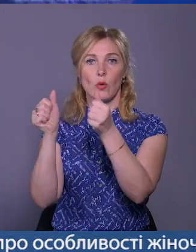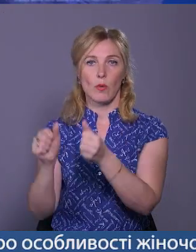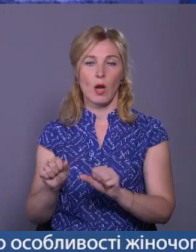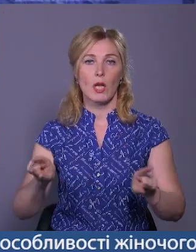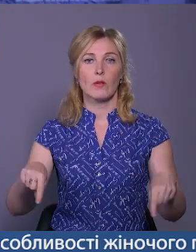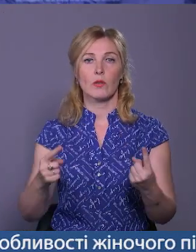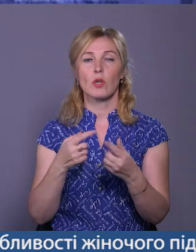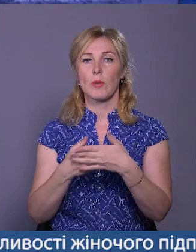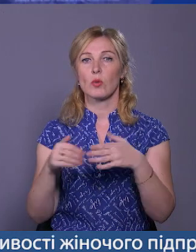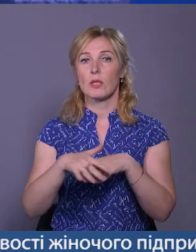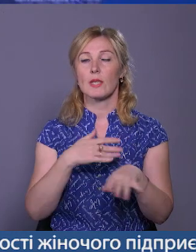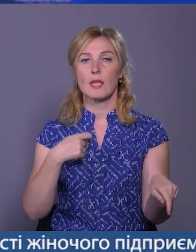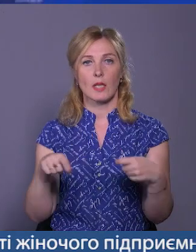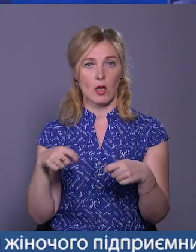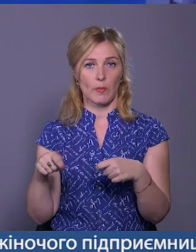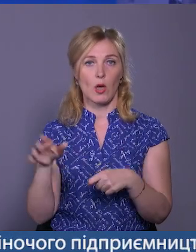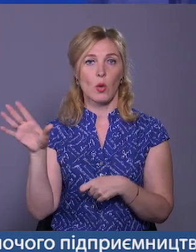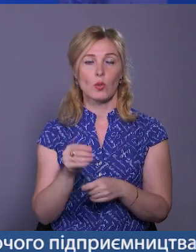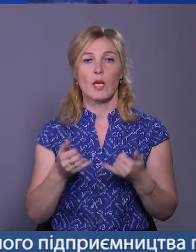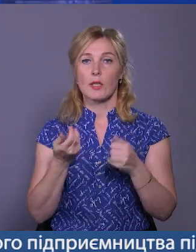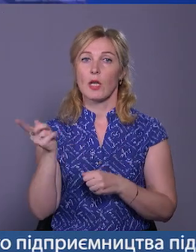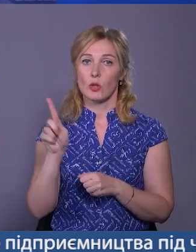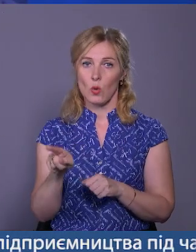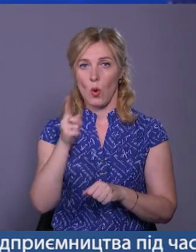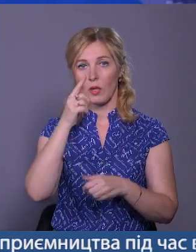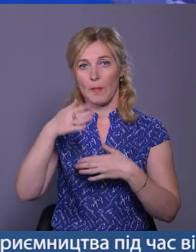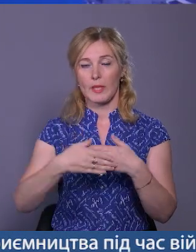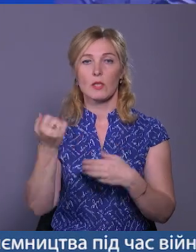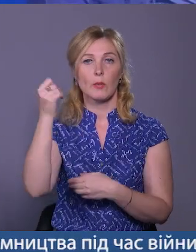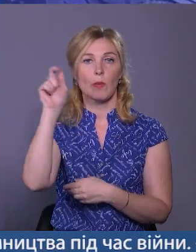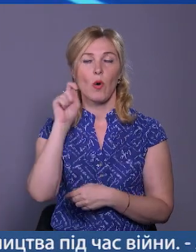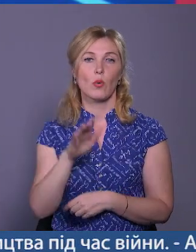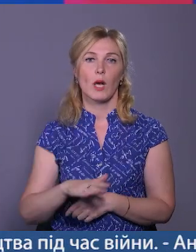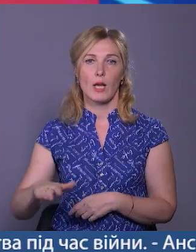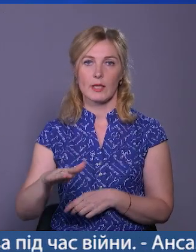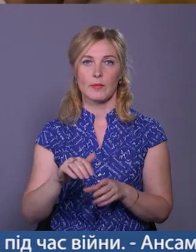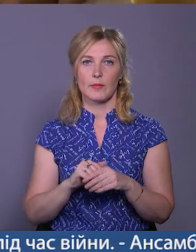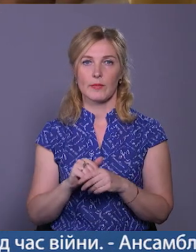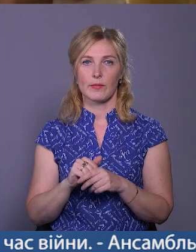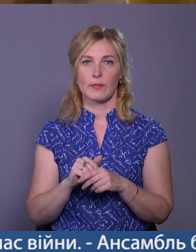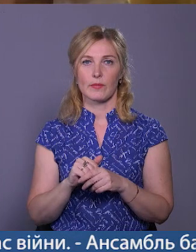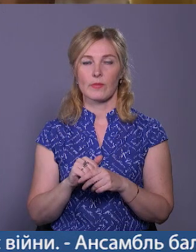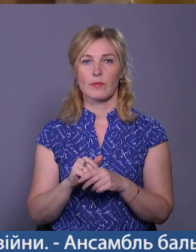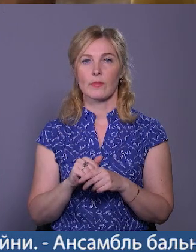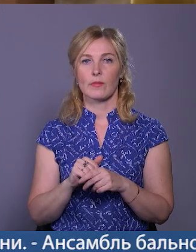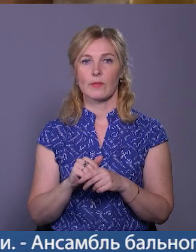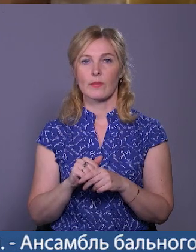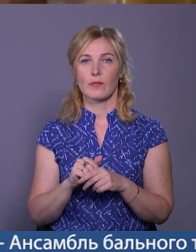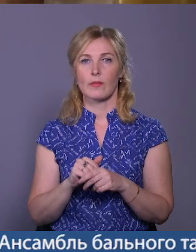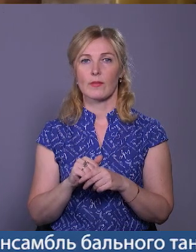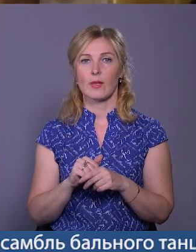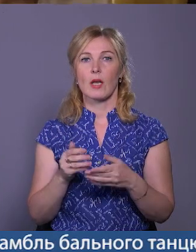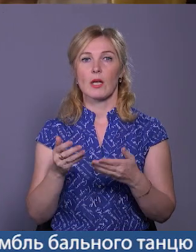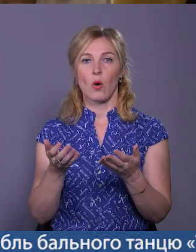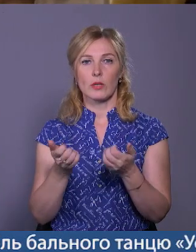влаштовували благодійні ярмарки усе для того аби наблизити перемогу України отримаємо сьогодні